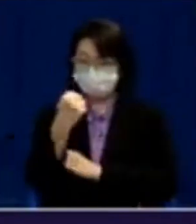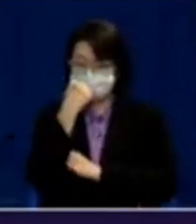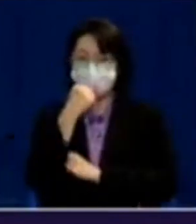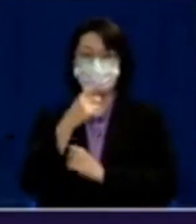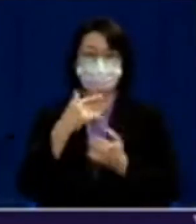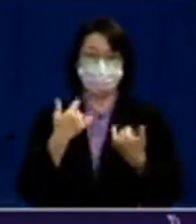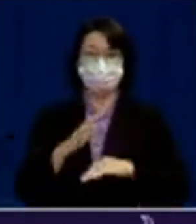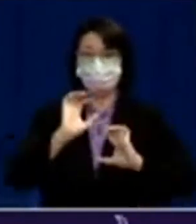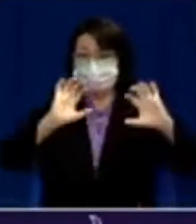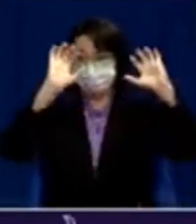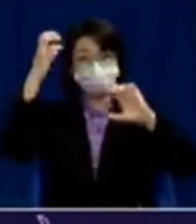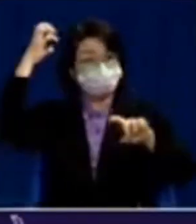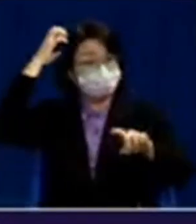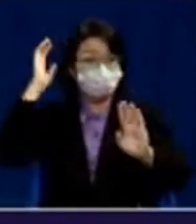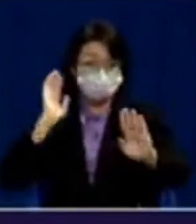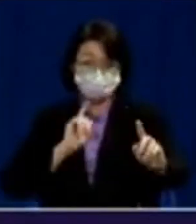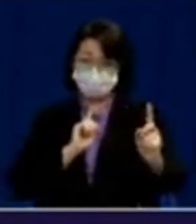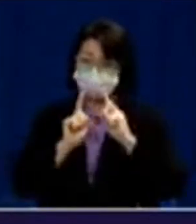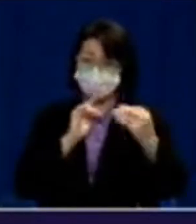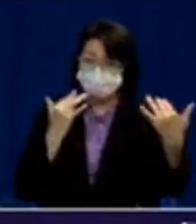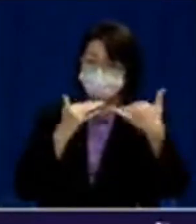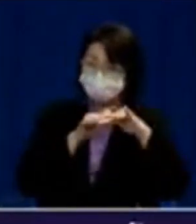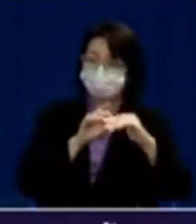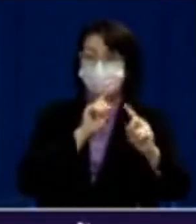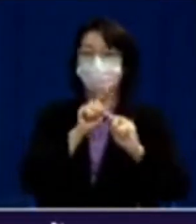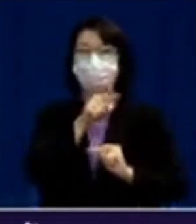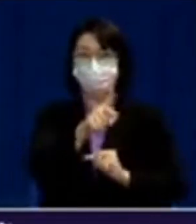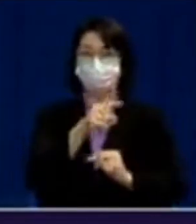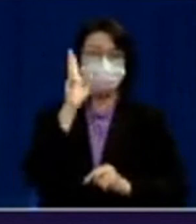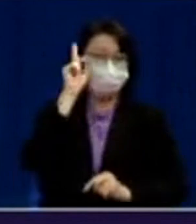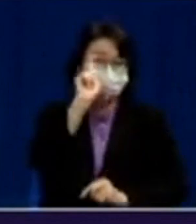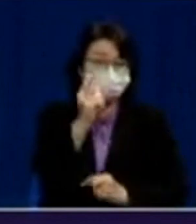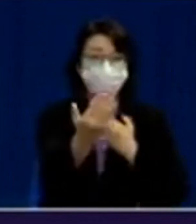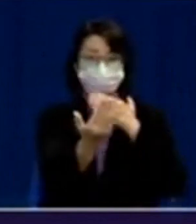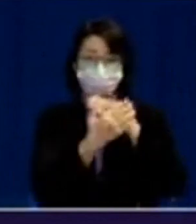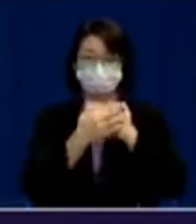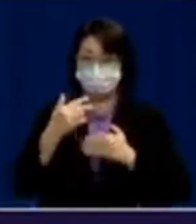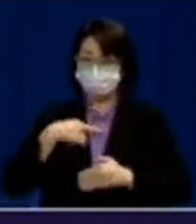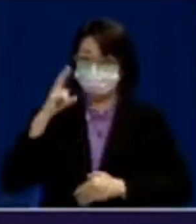นะครับตั้งลำปางนั่นหมายถึงว่าจะได้มีข่าวมีอะไรช่วยกันดูช่วยกันกรองตรงนี้ไม่น่าเป็นห่วง